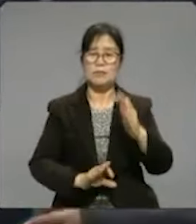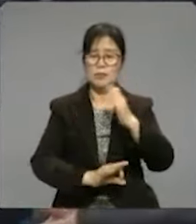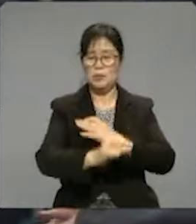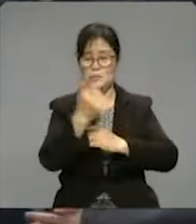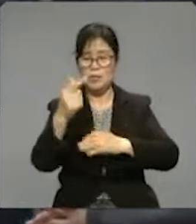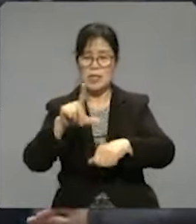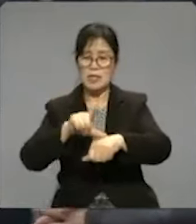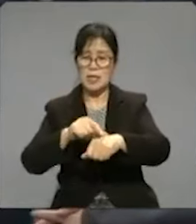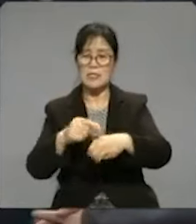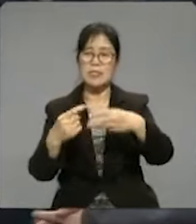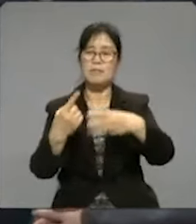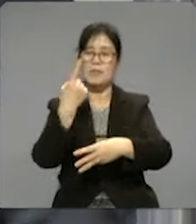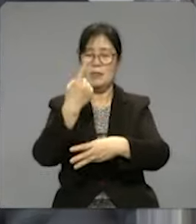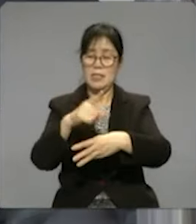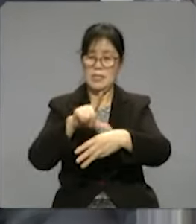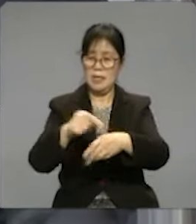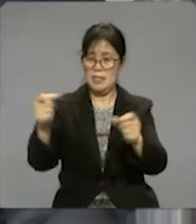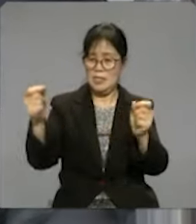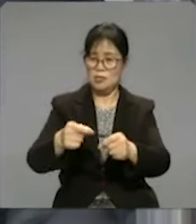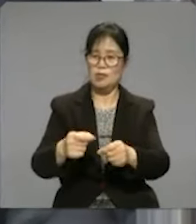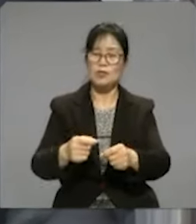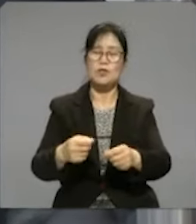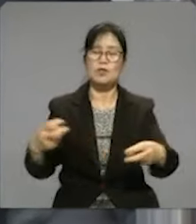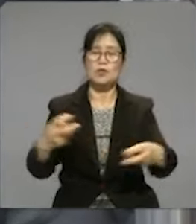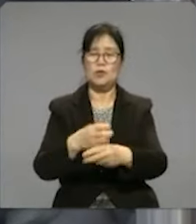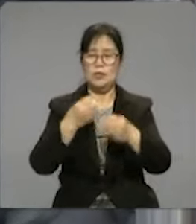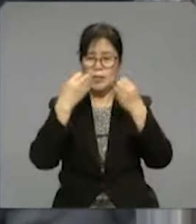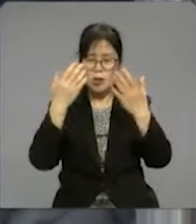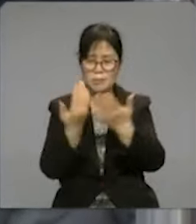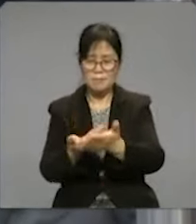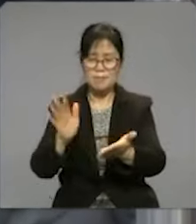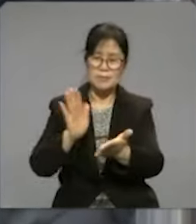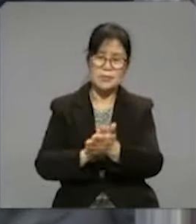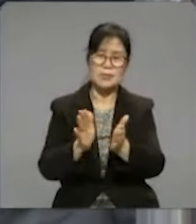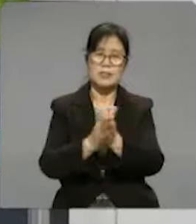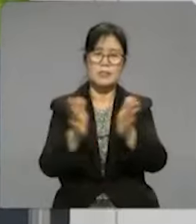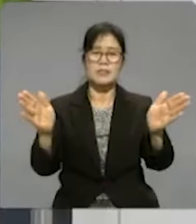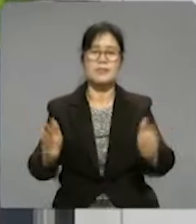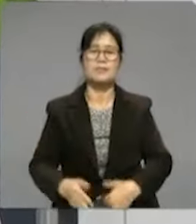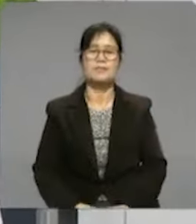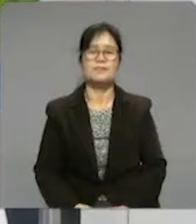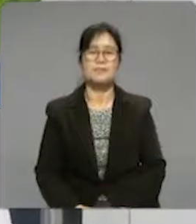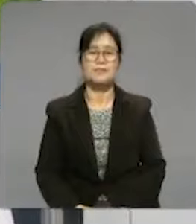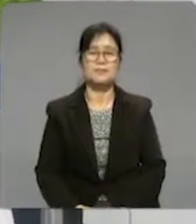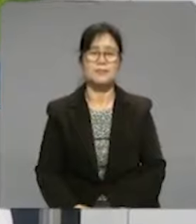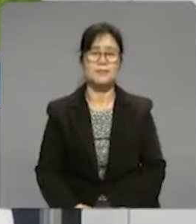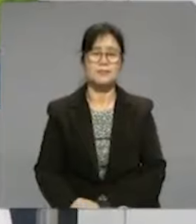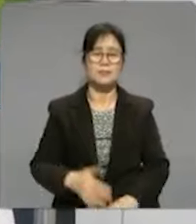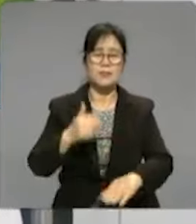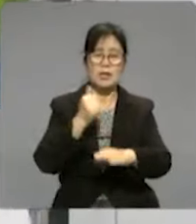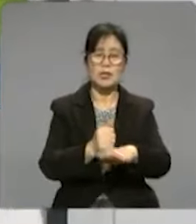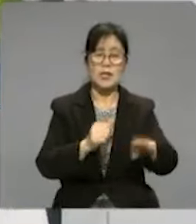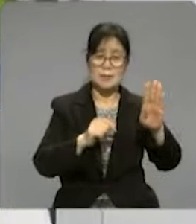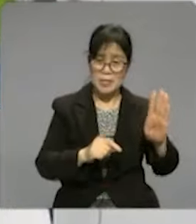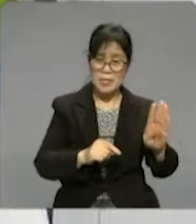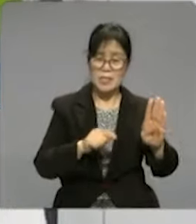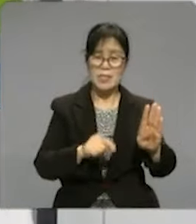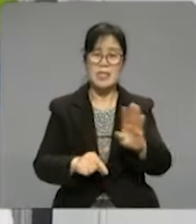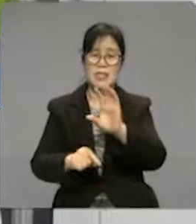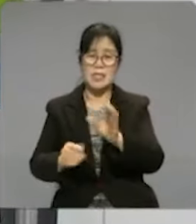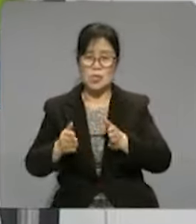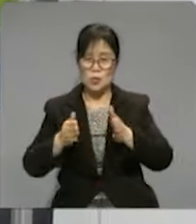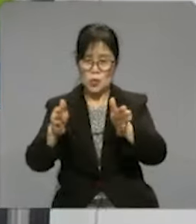시간을 3분의 1 단축하며 교통혁명의 첫발을 내디딘 겁니다. 네, 나중에 또 BC노선도 개통되면